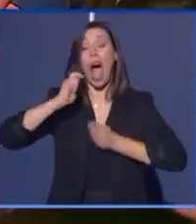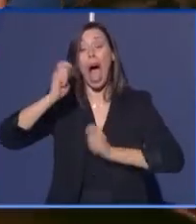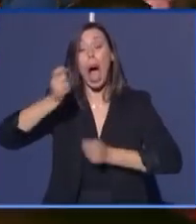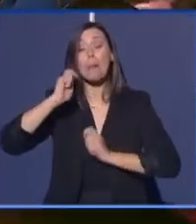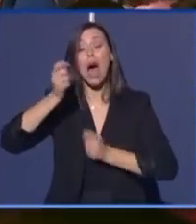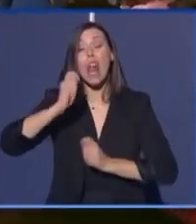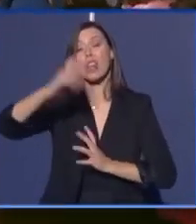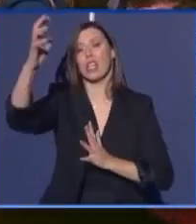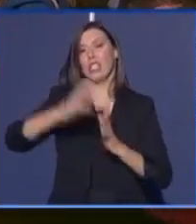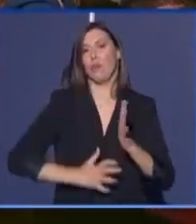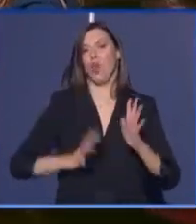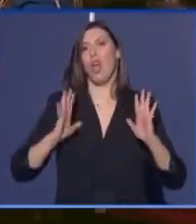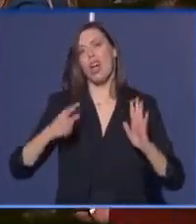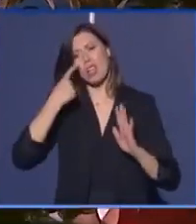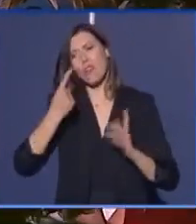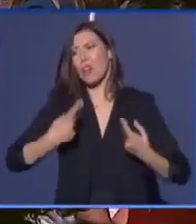επιπλέον δεν περπατάει.